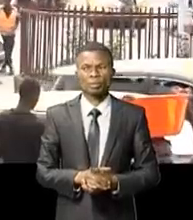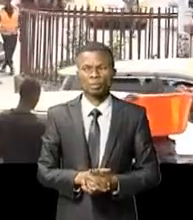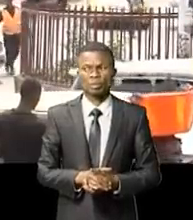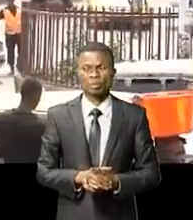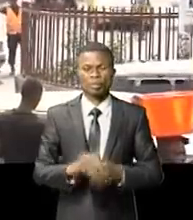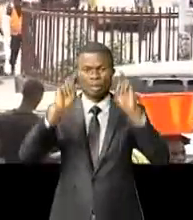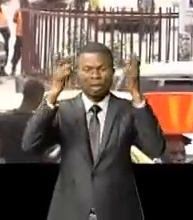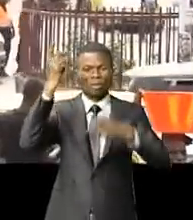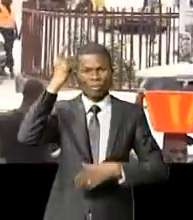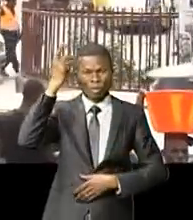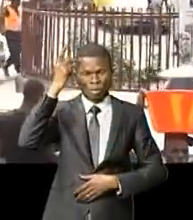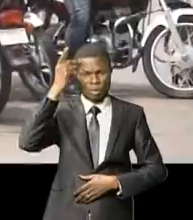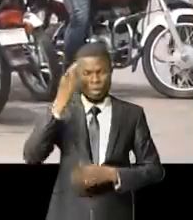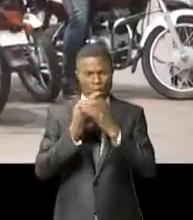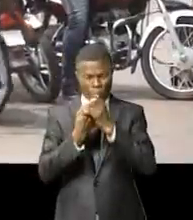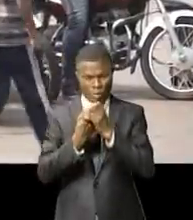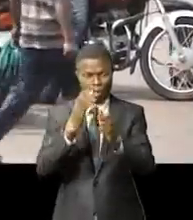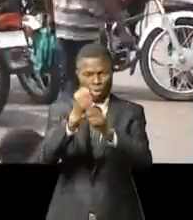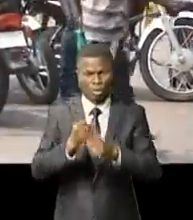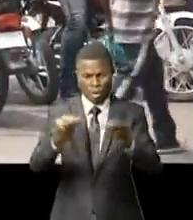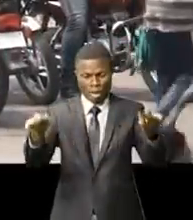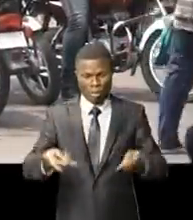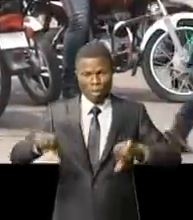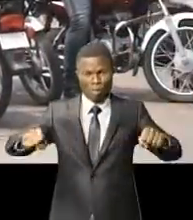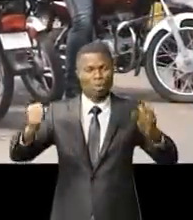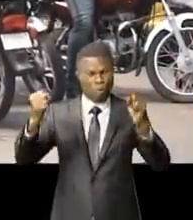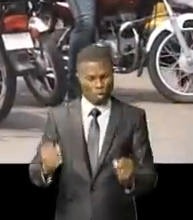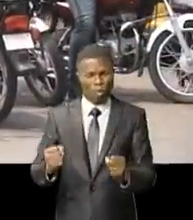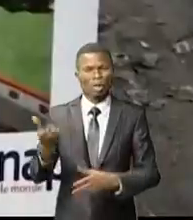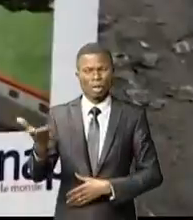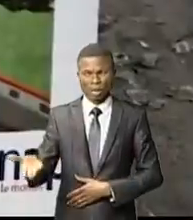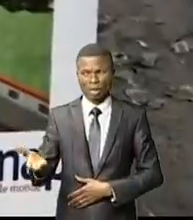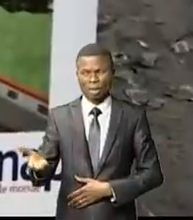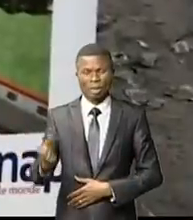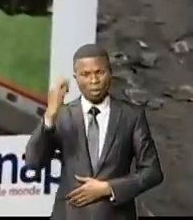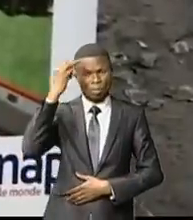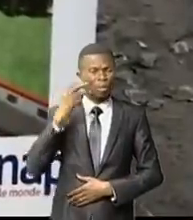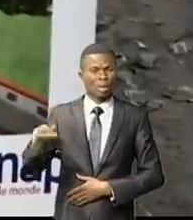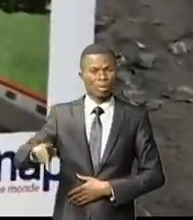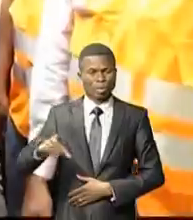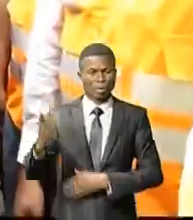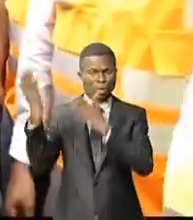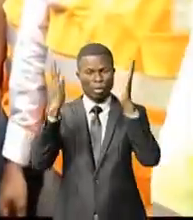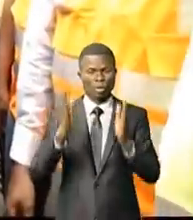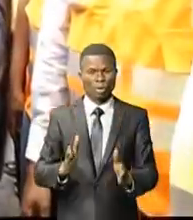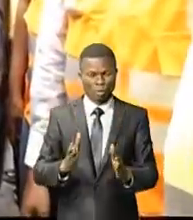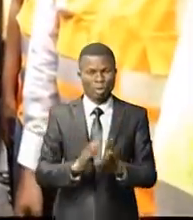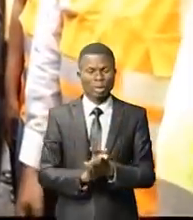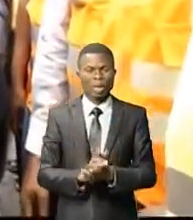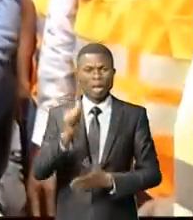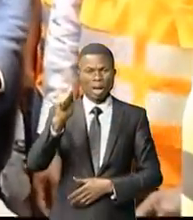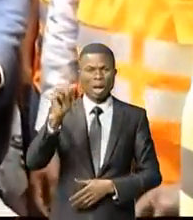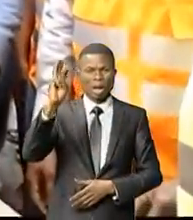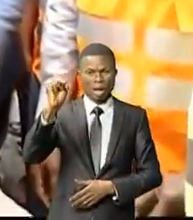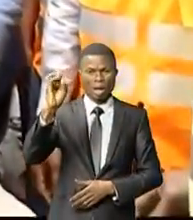La ville de Kinshasa sera bientôt dotée de parkings modernes pour motocyclistes. Le ministre provincial des Transports, Amos Mokoso,